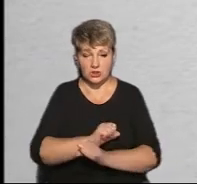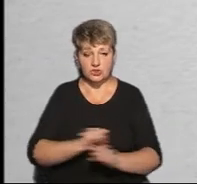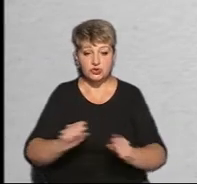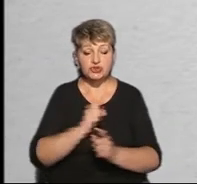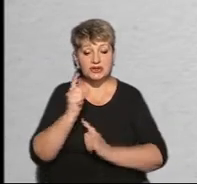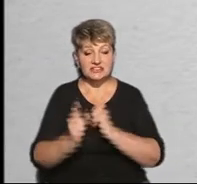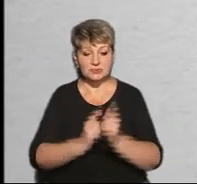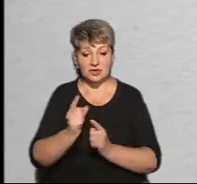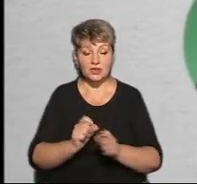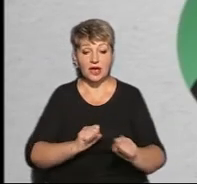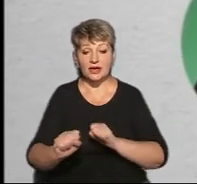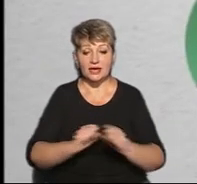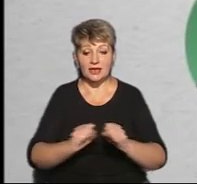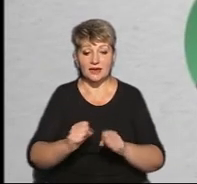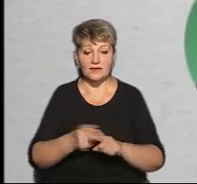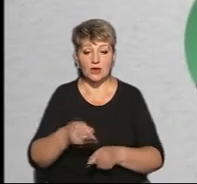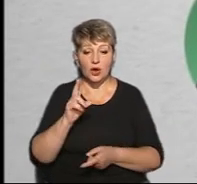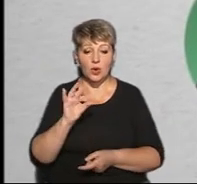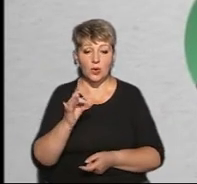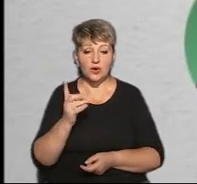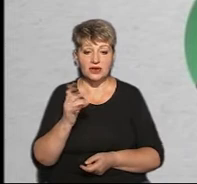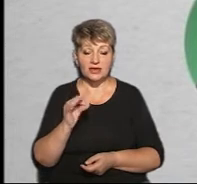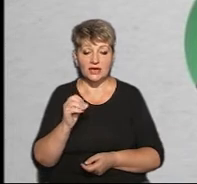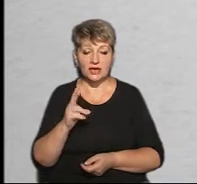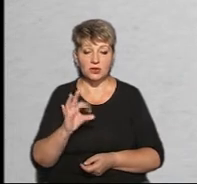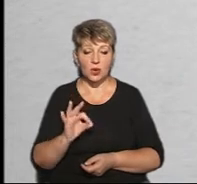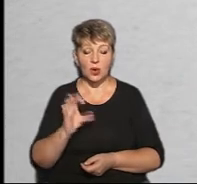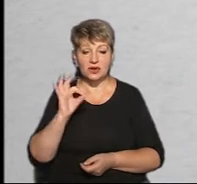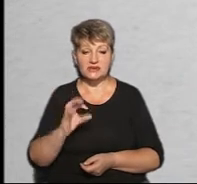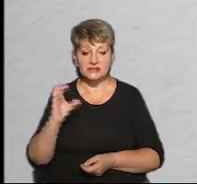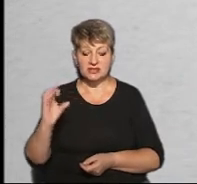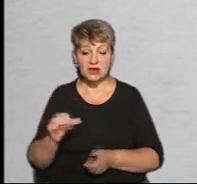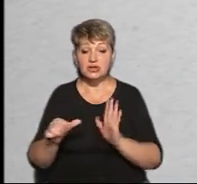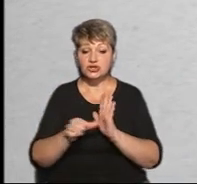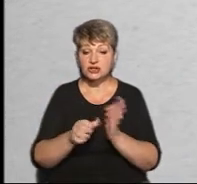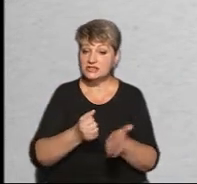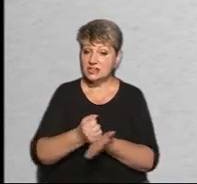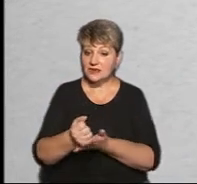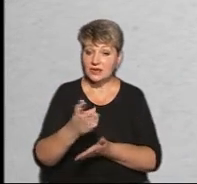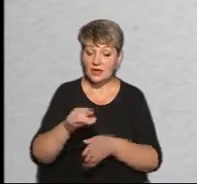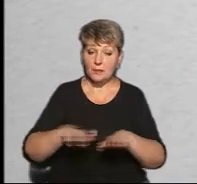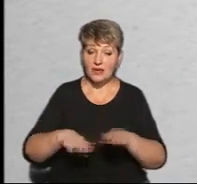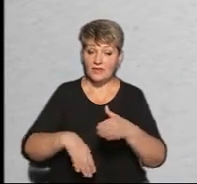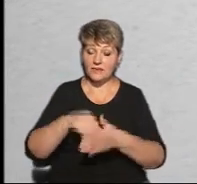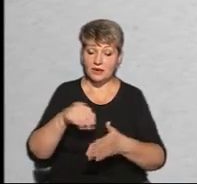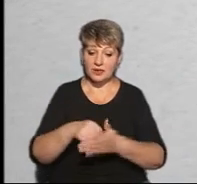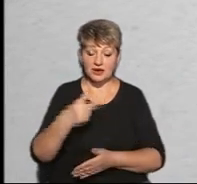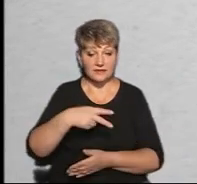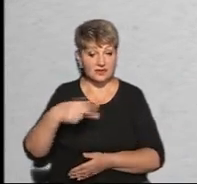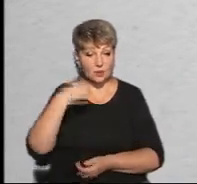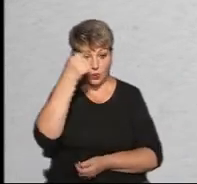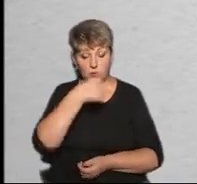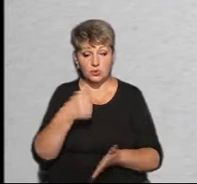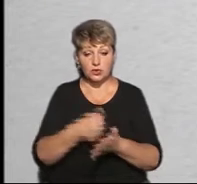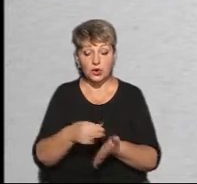рішучих змін. Керівництво партії – Корнієнко Олександр Сергійович. Топ-6 кандидатів від партії на місцевих виборах 2020 року